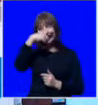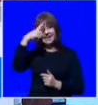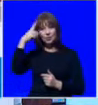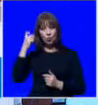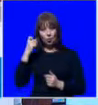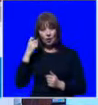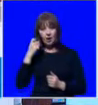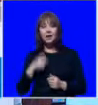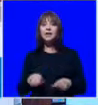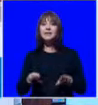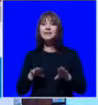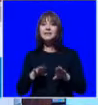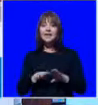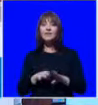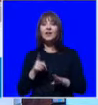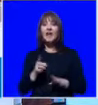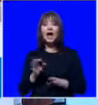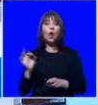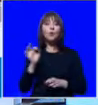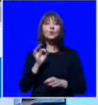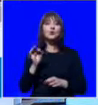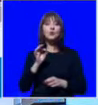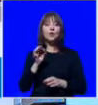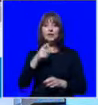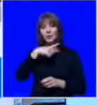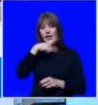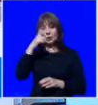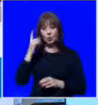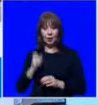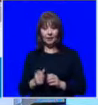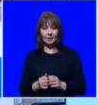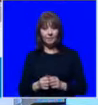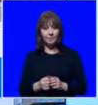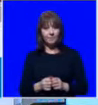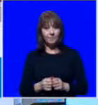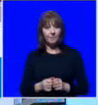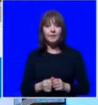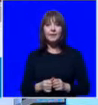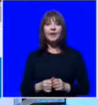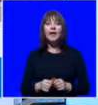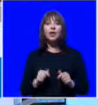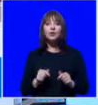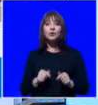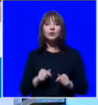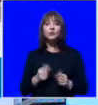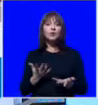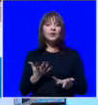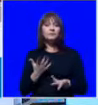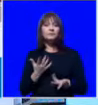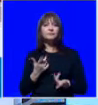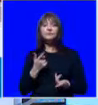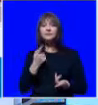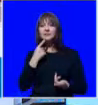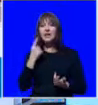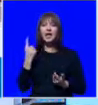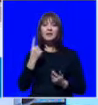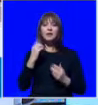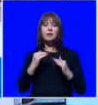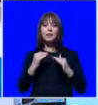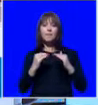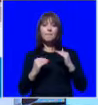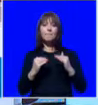на повишението на максималния осигурителен доход. А всъщност тука, всеки се бори за по-висока за жертви, заплата. Госпожо Бретанова, тук става дума за един баланс в